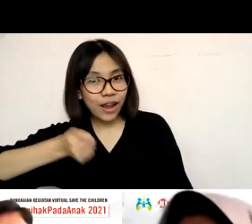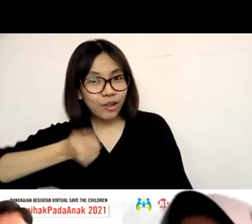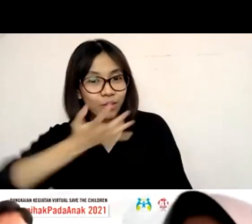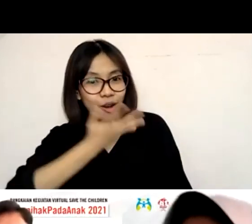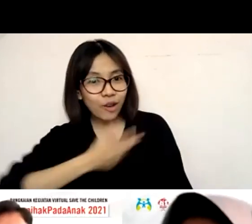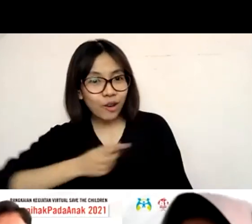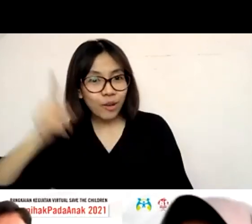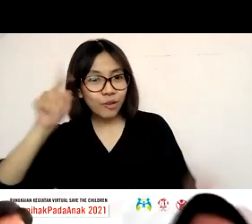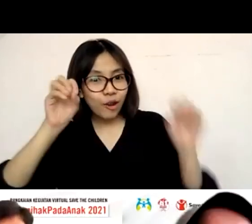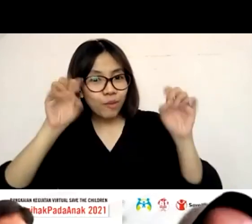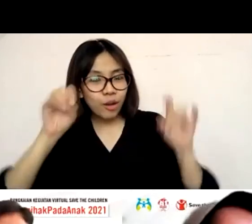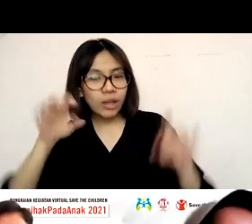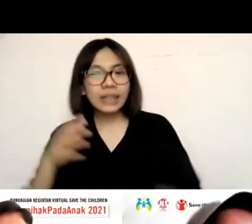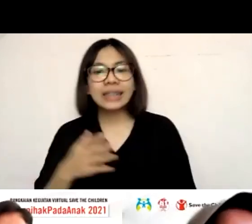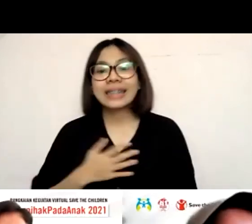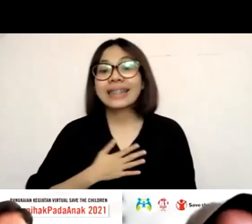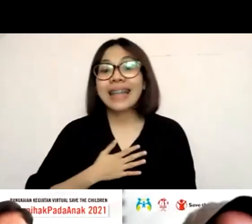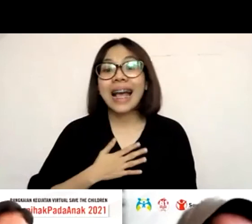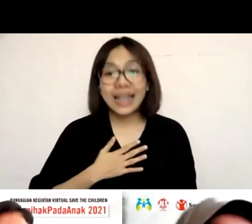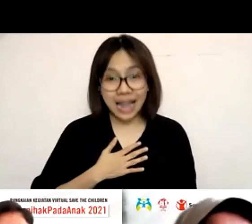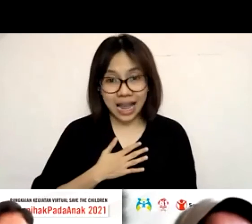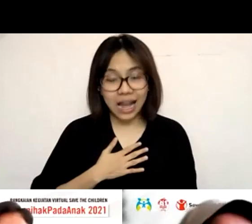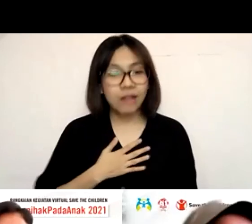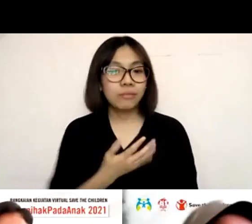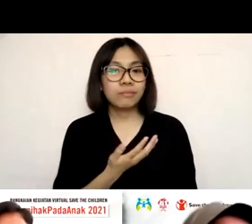Saya boleh Pak sedikit